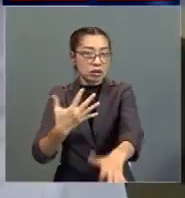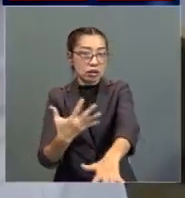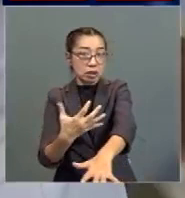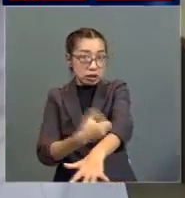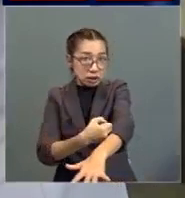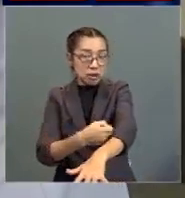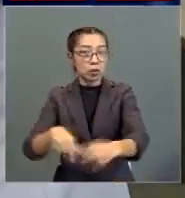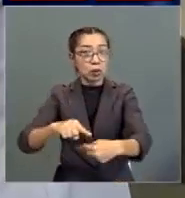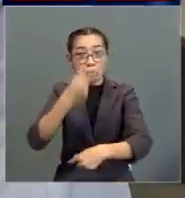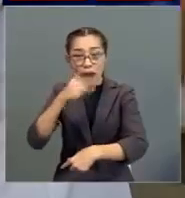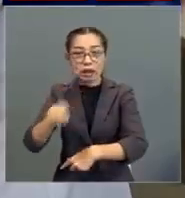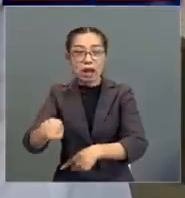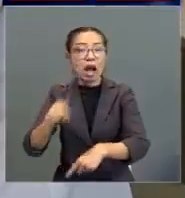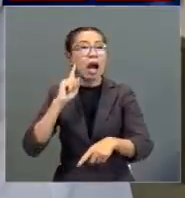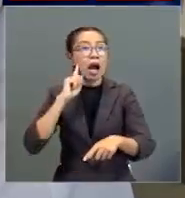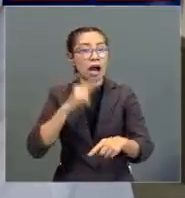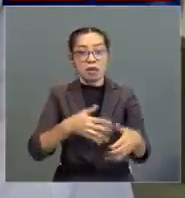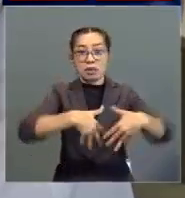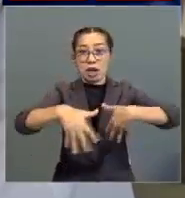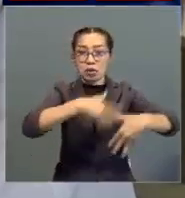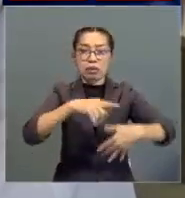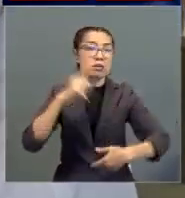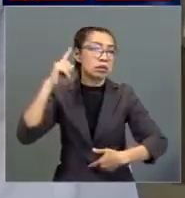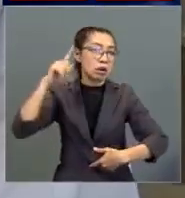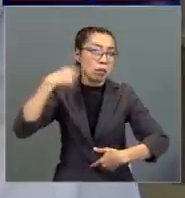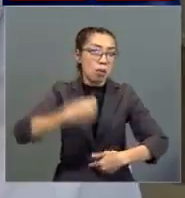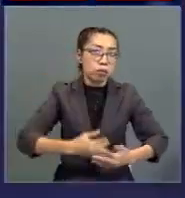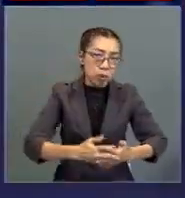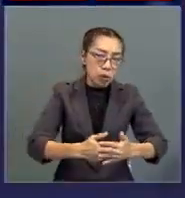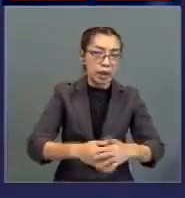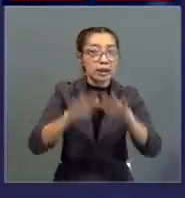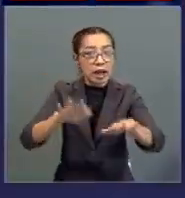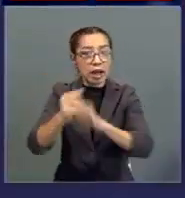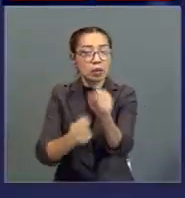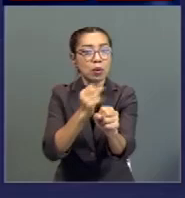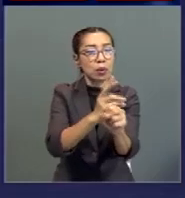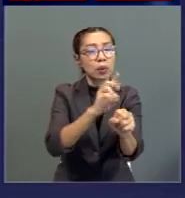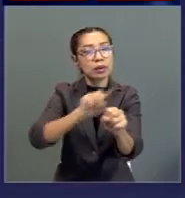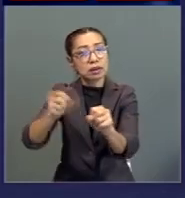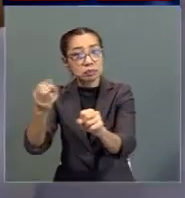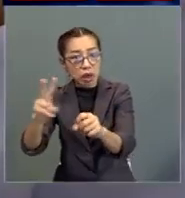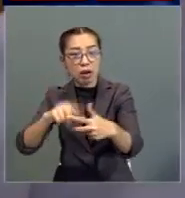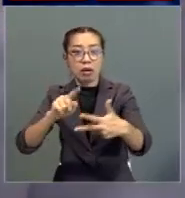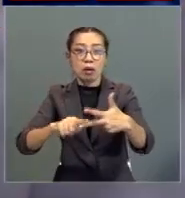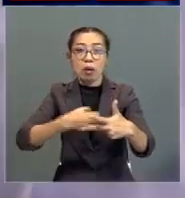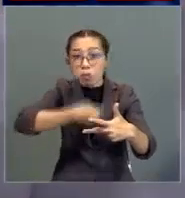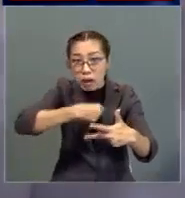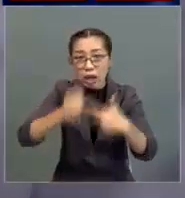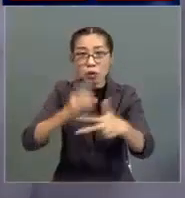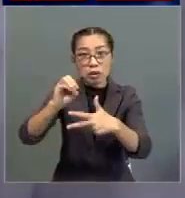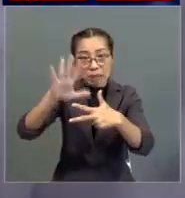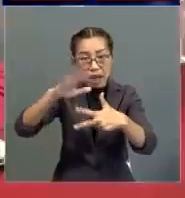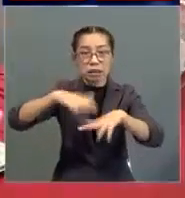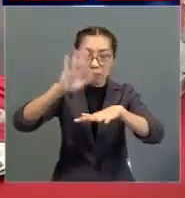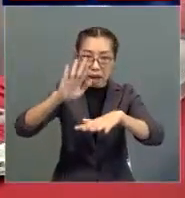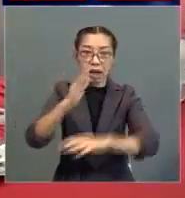7กลุ่มเสี่ยงทั้งหญิงตั้งครรภ์เด็กอายุ6เดือนถึง2ปีบุคคลที่มีอายุ65ปีขึ้นไปผู้เป็นโรคอ้วน